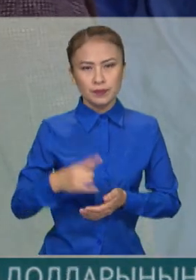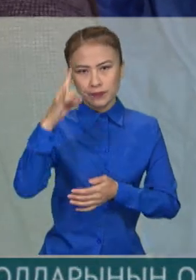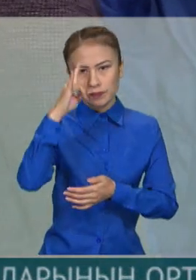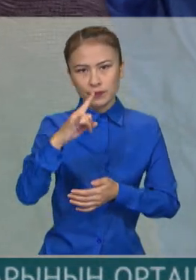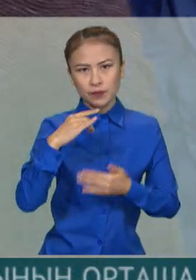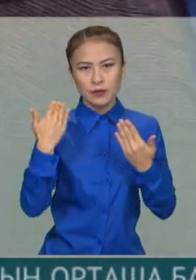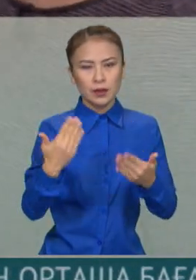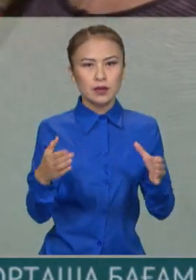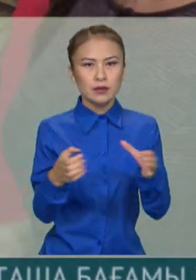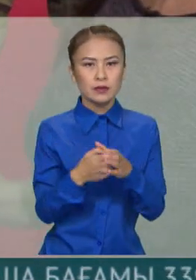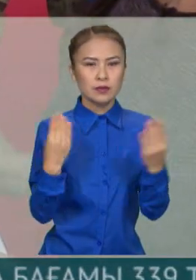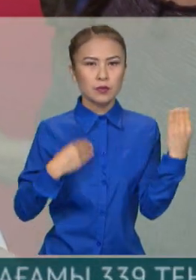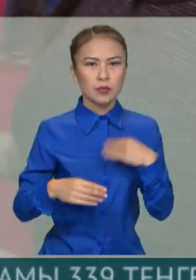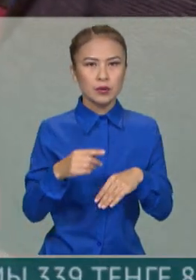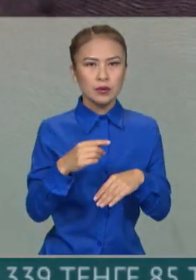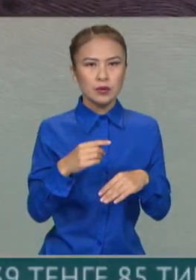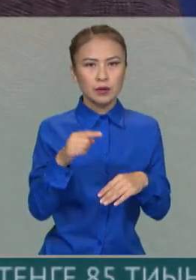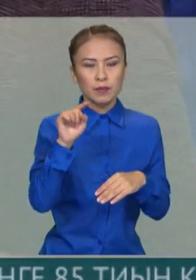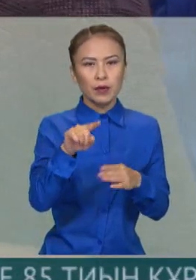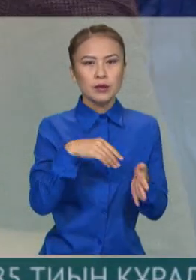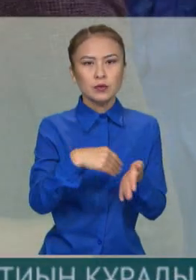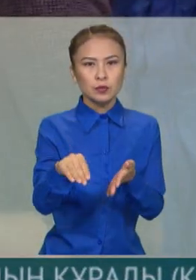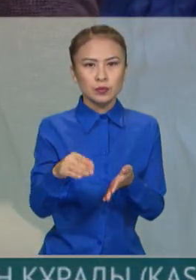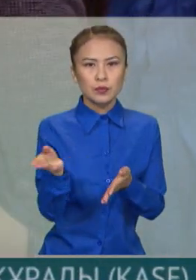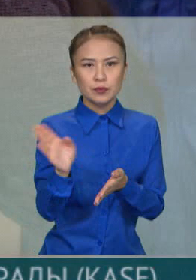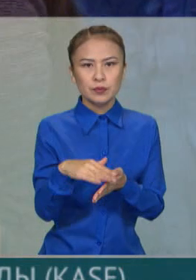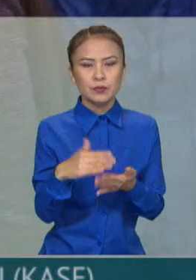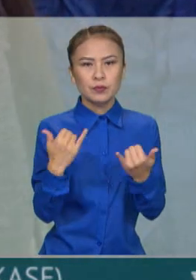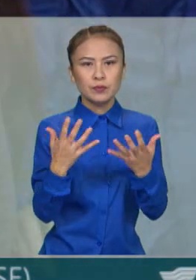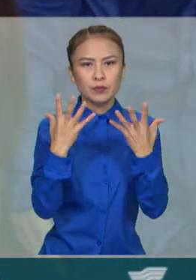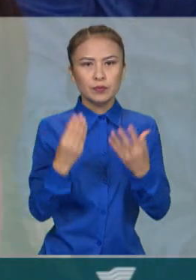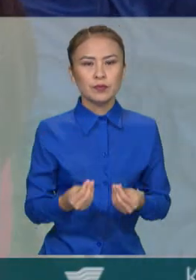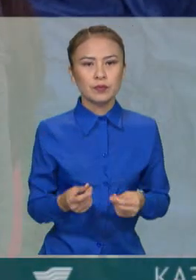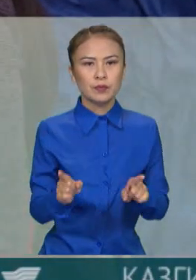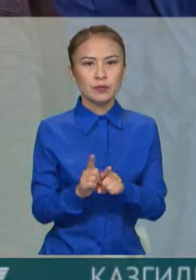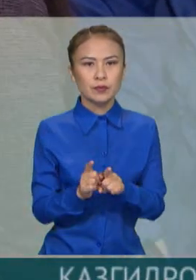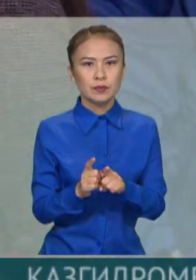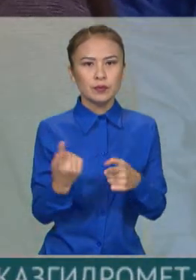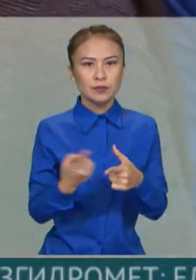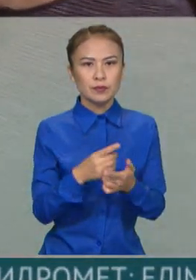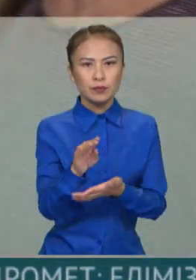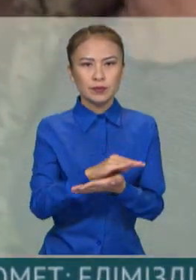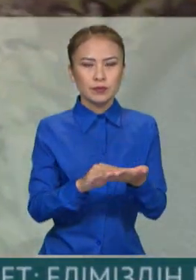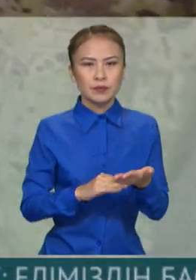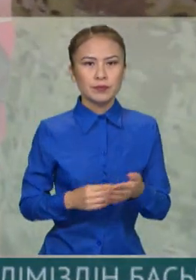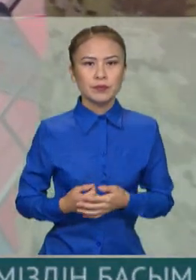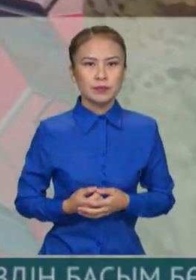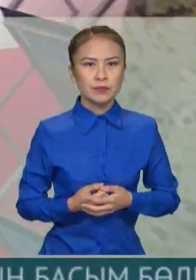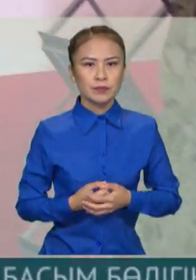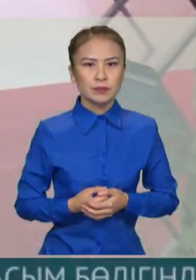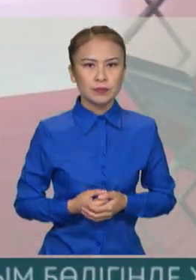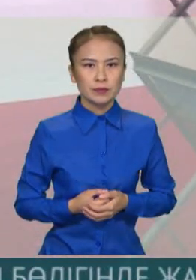Қазақстан мұндай киім-кешектің 1000 данасын сатып алыпты. Кешіріңіз, біздің қандай ведомство сатып алды? Қорғаныс